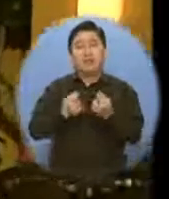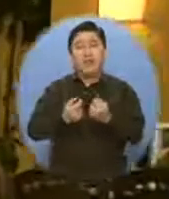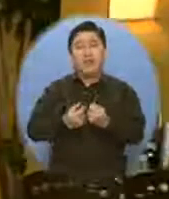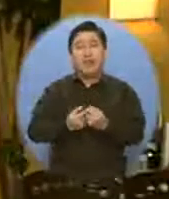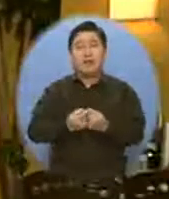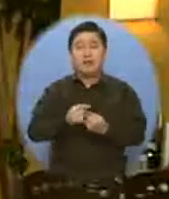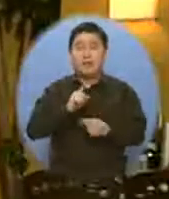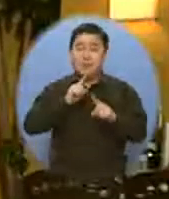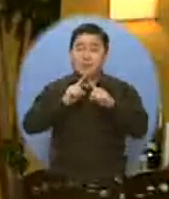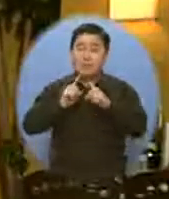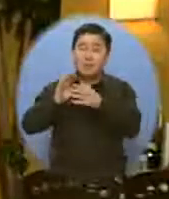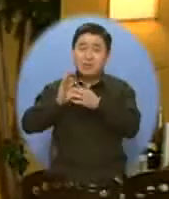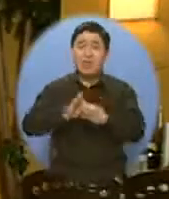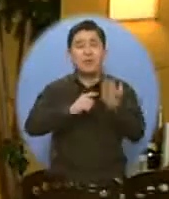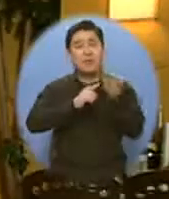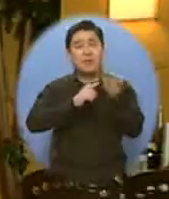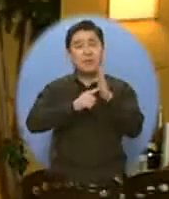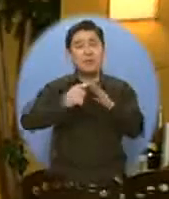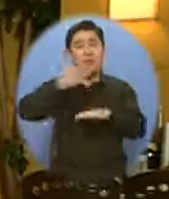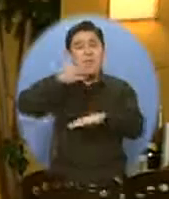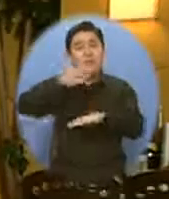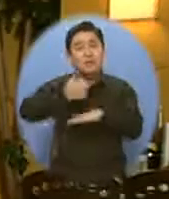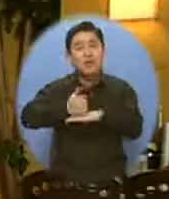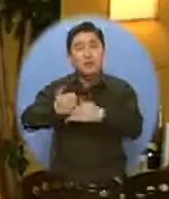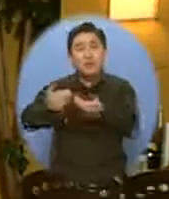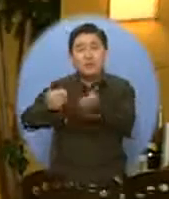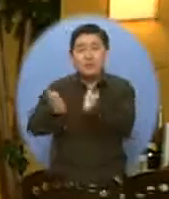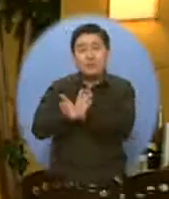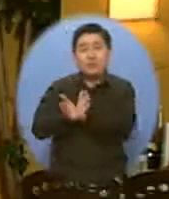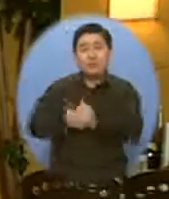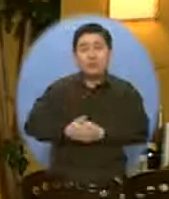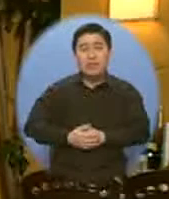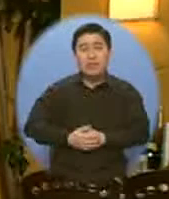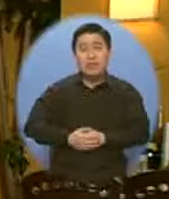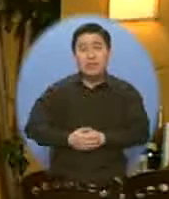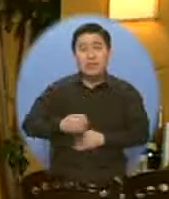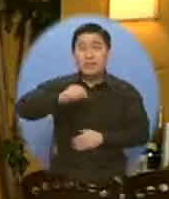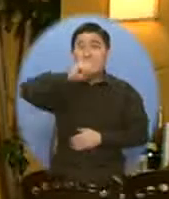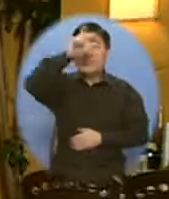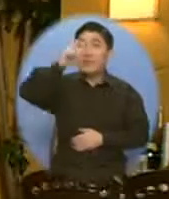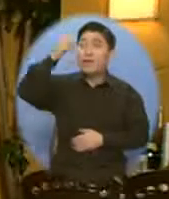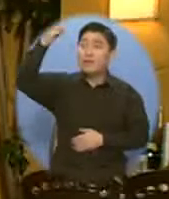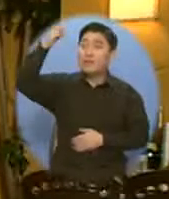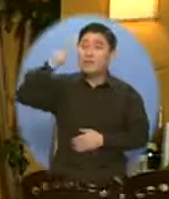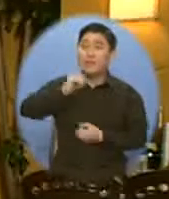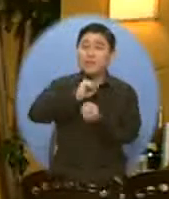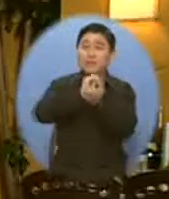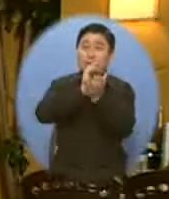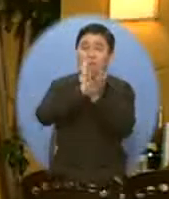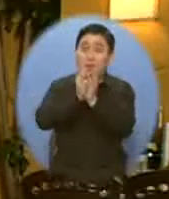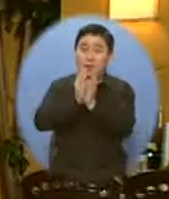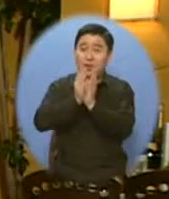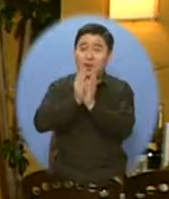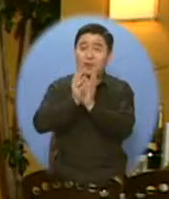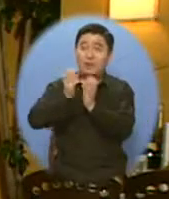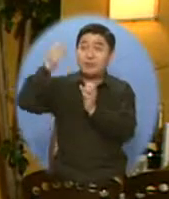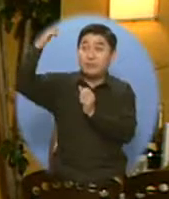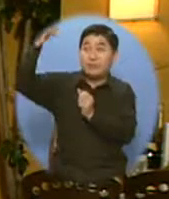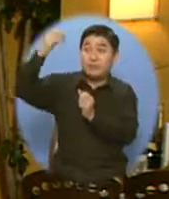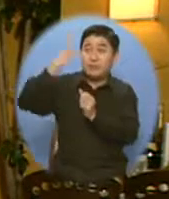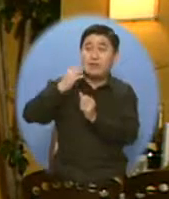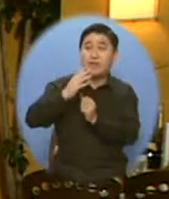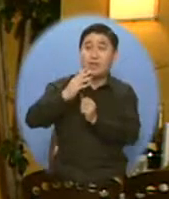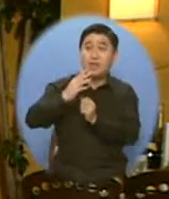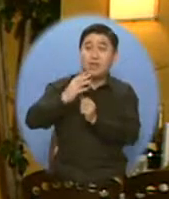그리고서 이 표현의 뒷 부분은 2 달빛의 메밀꽃 보고 부딪쳐서 방어